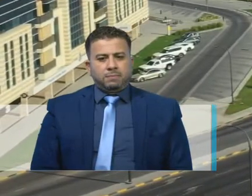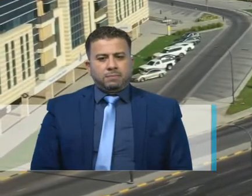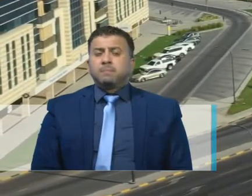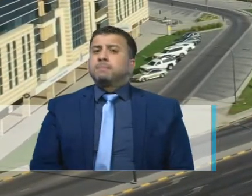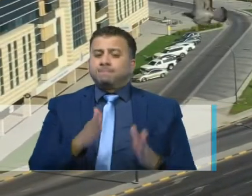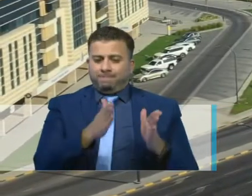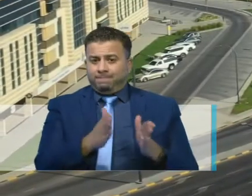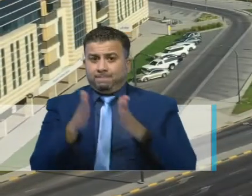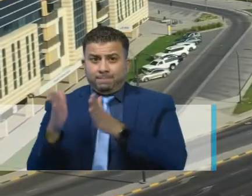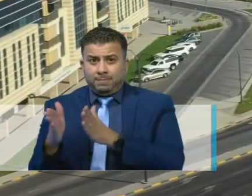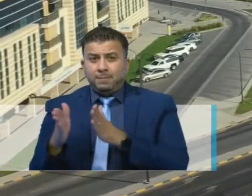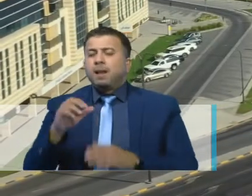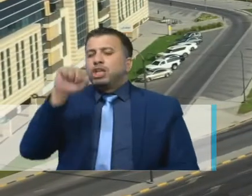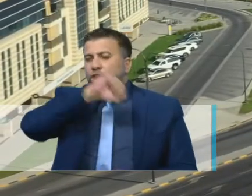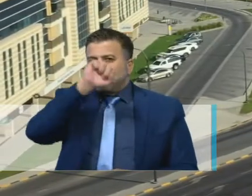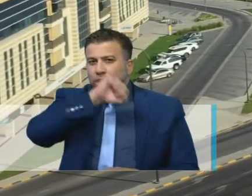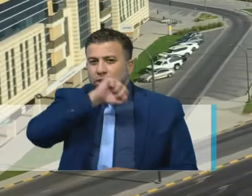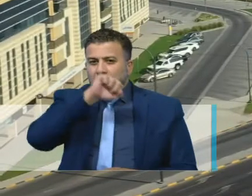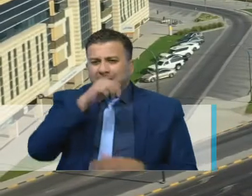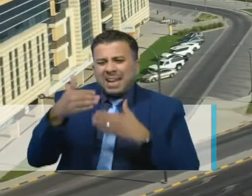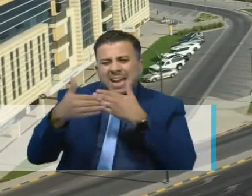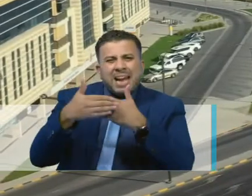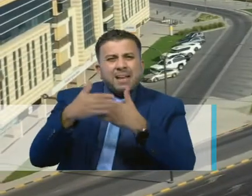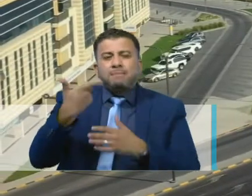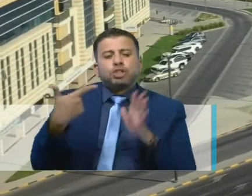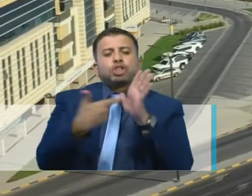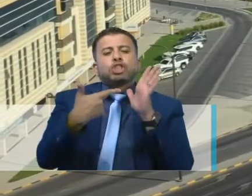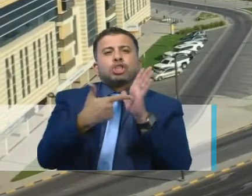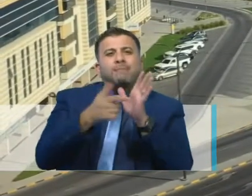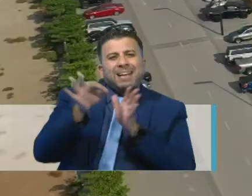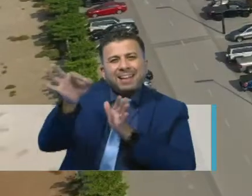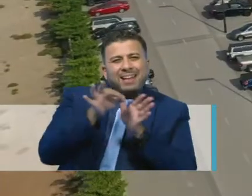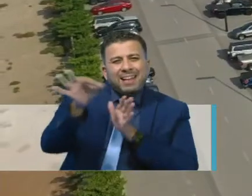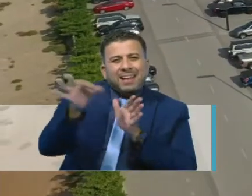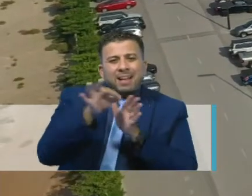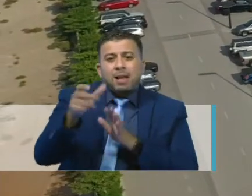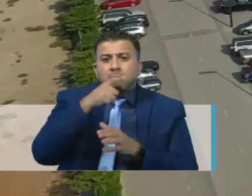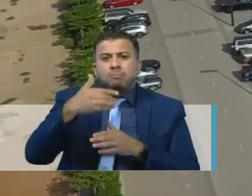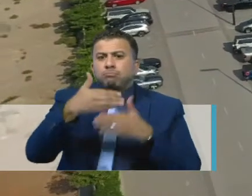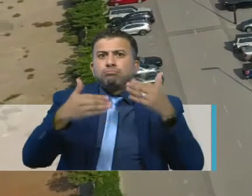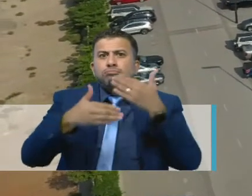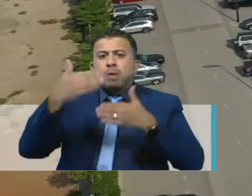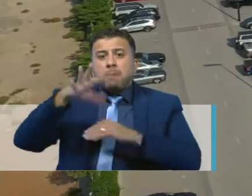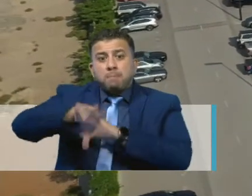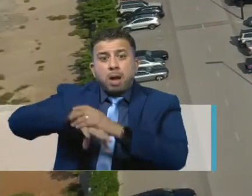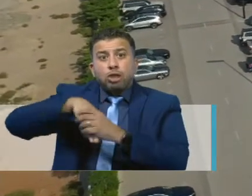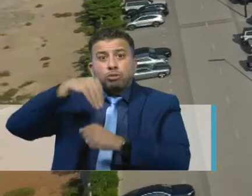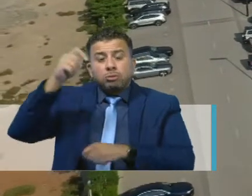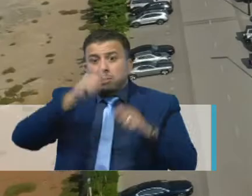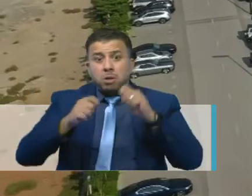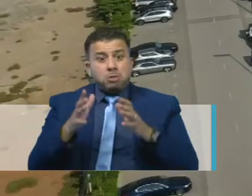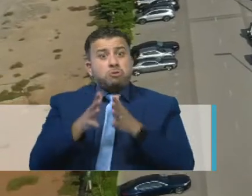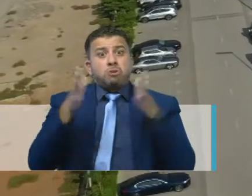وفي الجانب الآخر لمدينة الشارقة وبالقرب من المدينة الجامعية، وصلت نسبة الإنجاز لأحد المشاريع العقارية